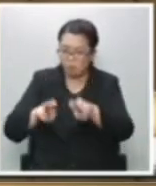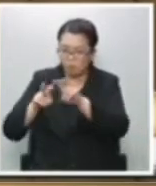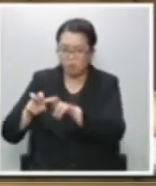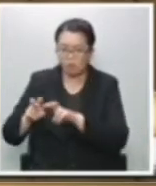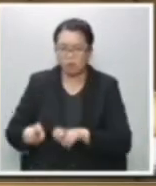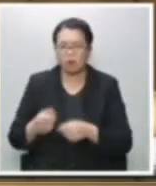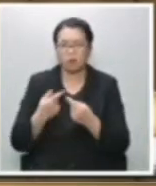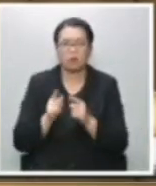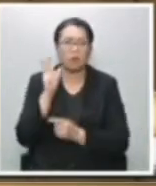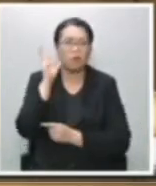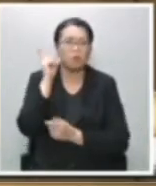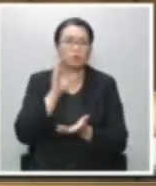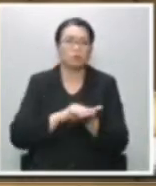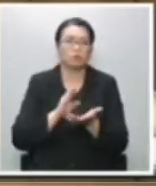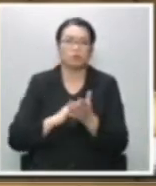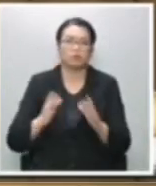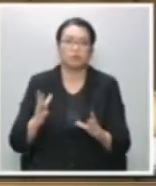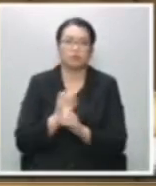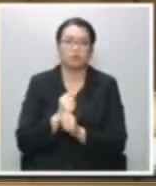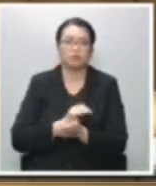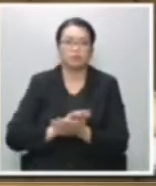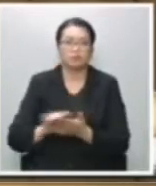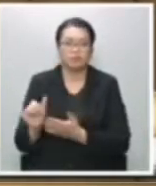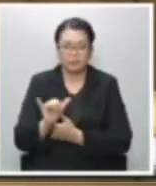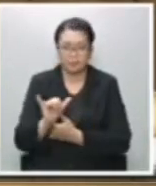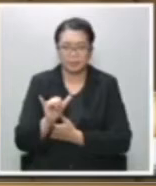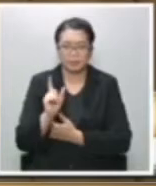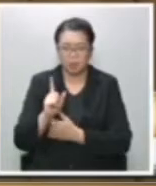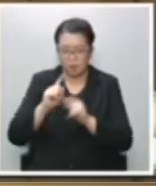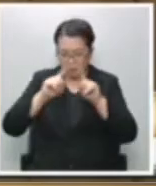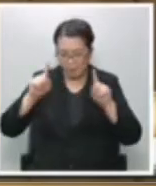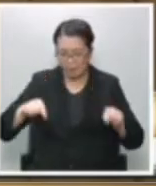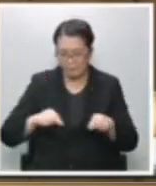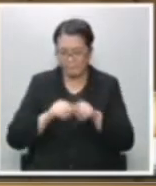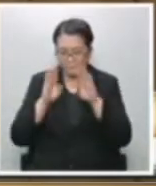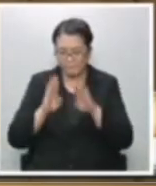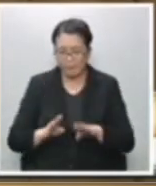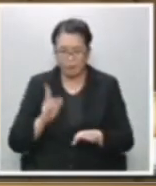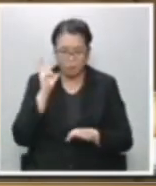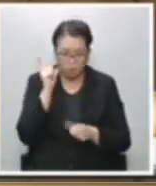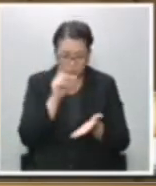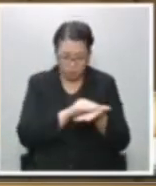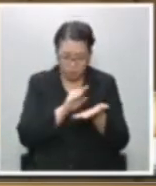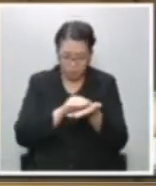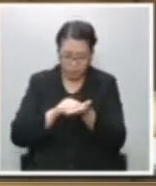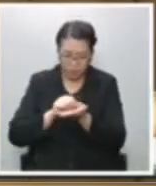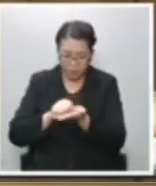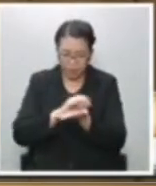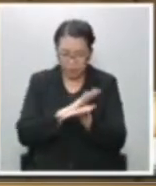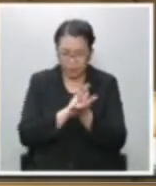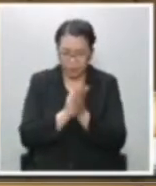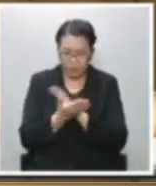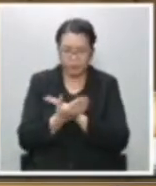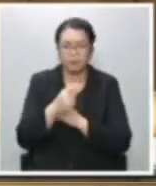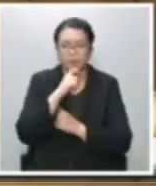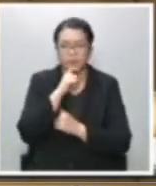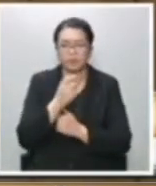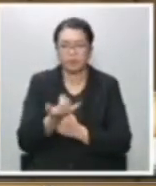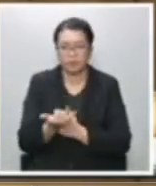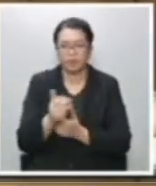ทำข้อมูลนั้นต้องใช้แบบฟอร์มเดียวกันก็ปรับข้อมูลอยู่นะครับที่ผมเรียนหมาย